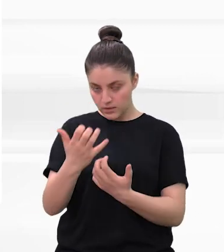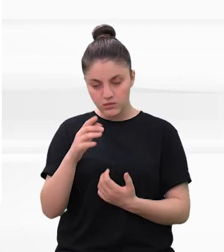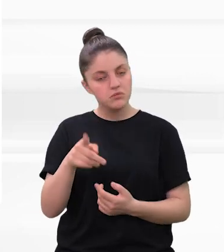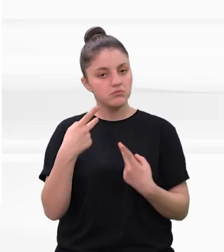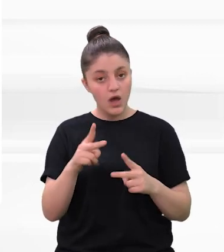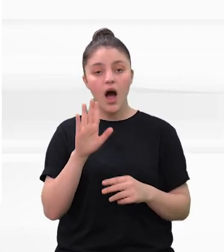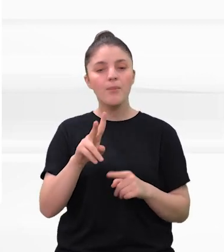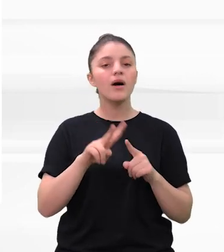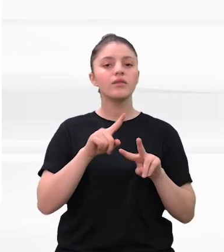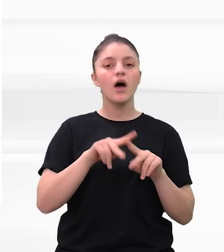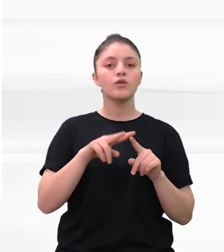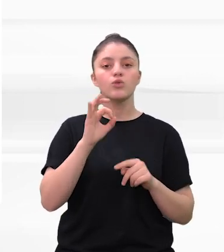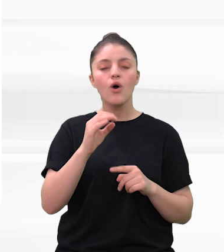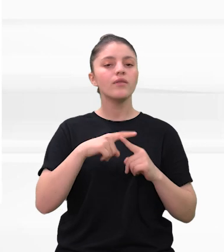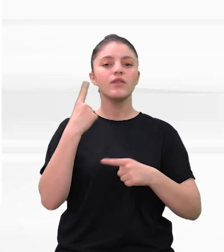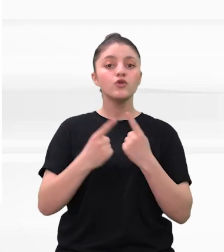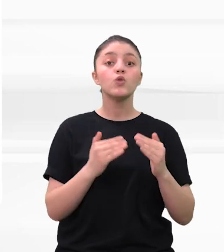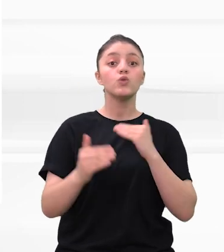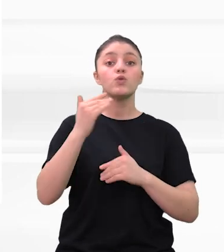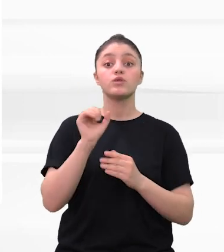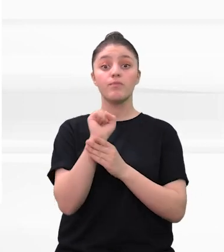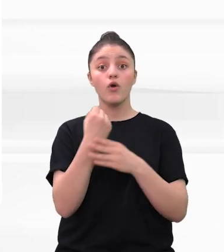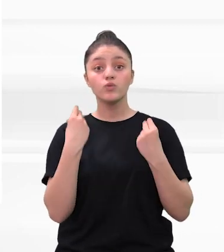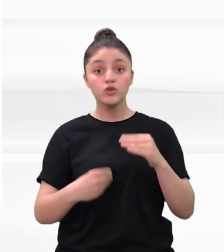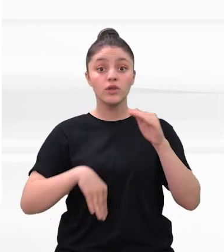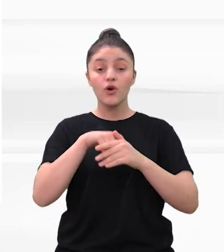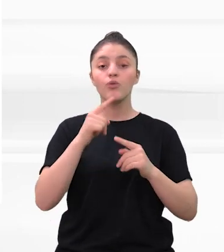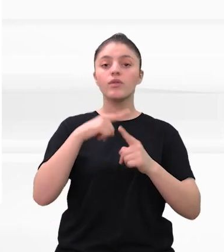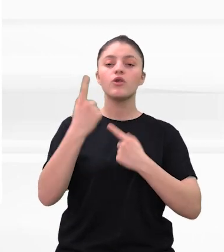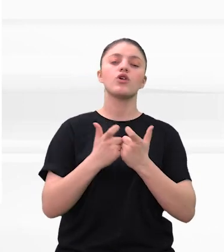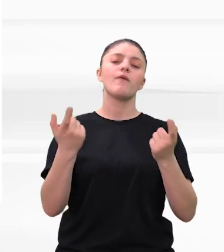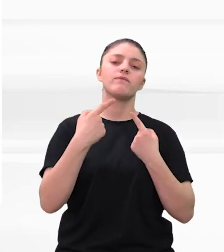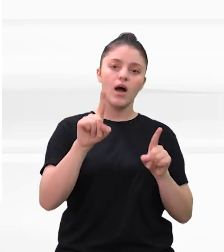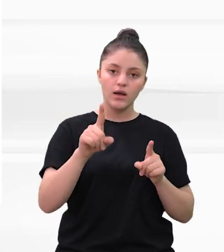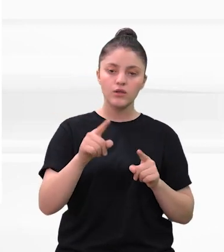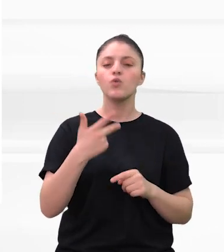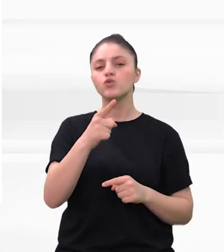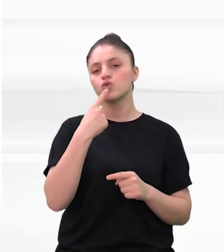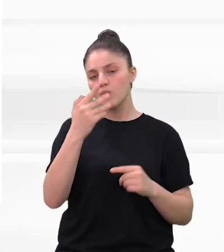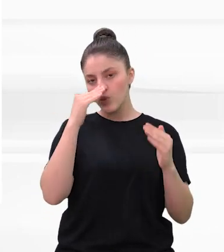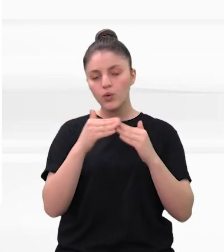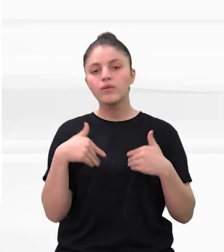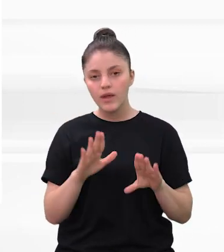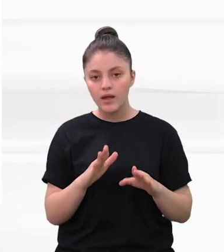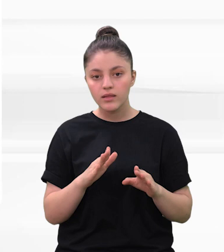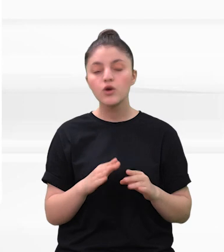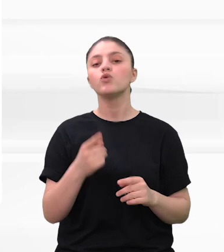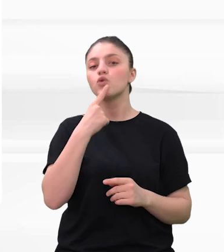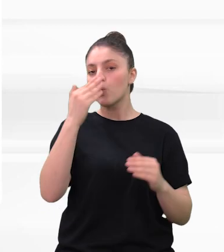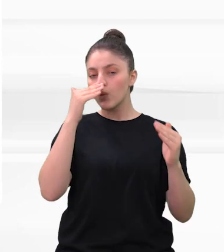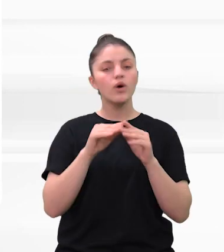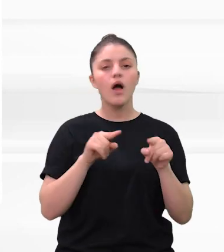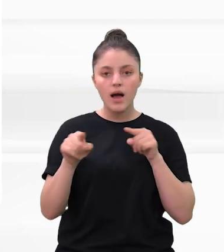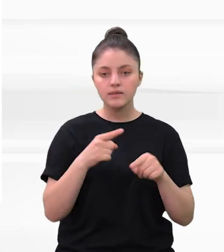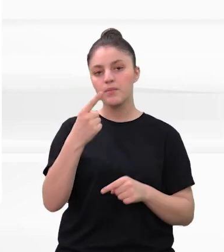daha çok biliyorsunuz yüksek performansı teknolojik ürünlerin geliştirilmesi noktasında kullanılan bir teknik Dolayısıyla 3 söyleyemeyiz şöyle